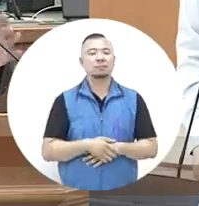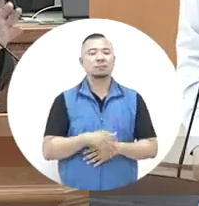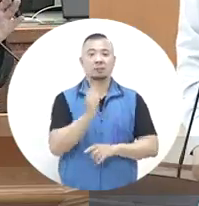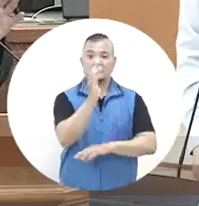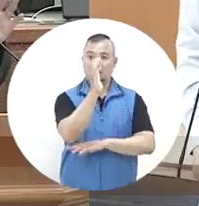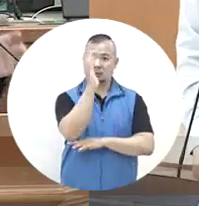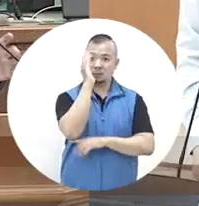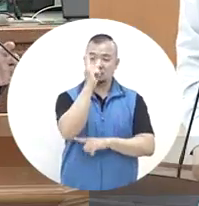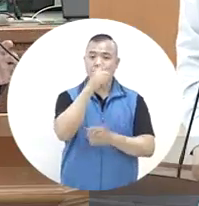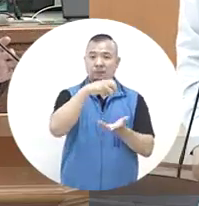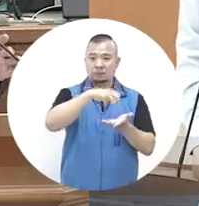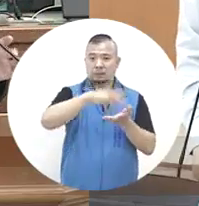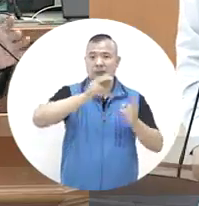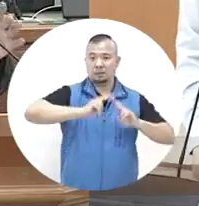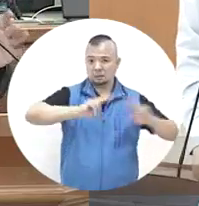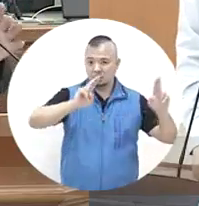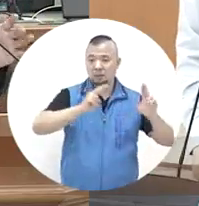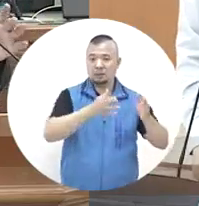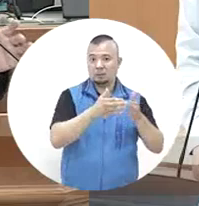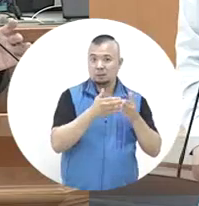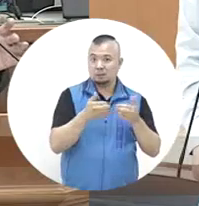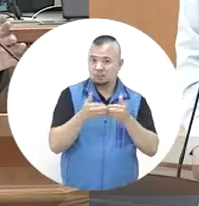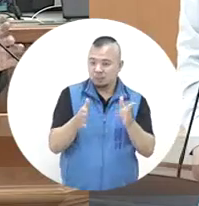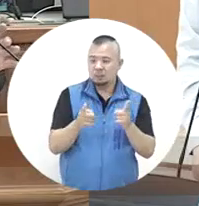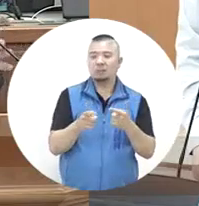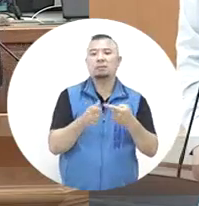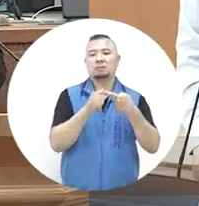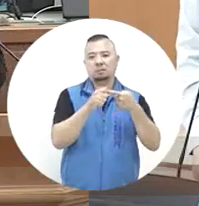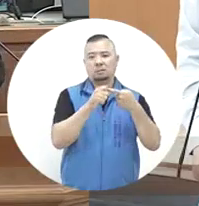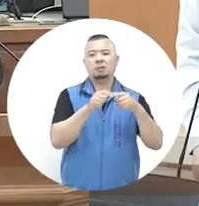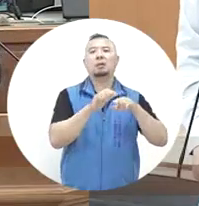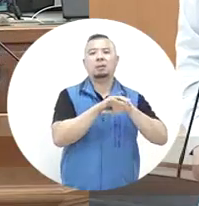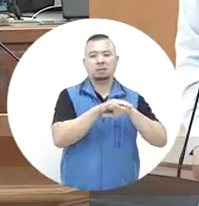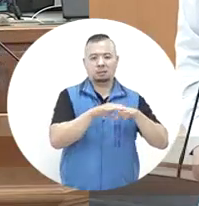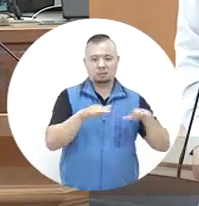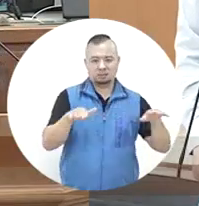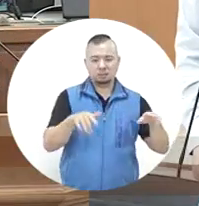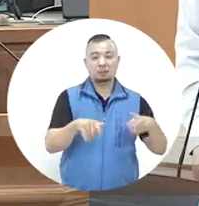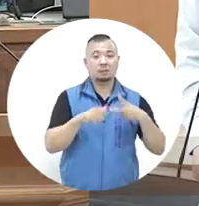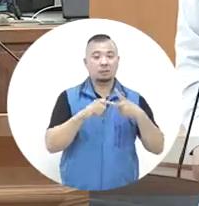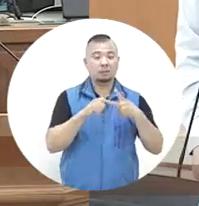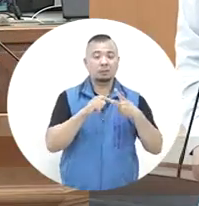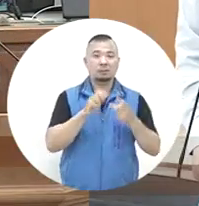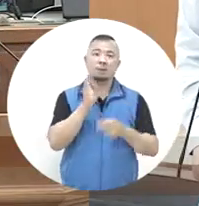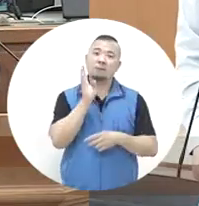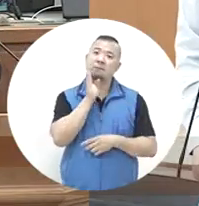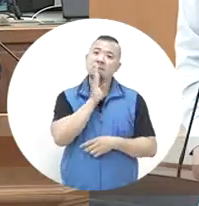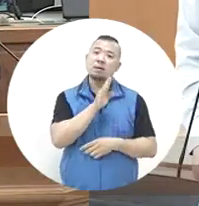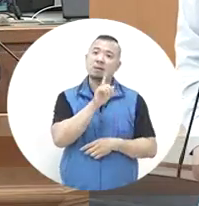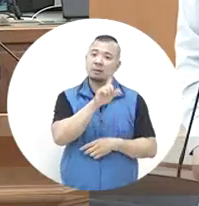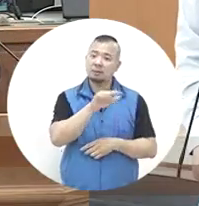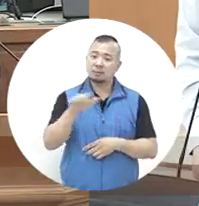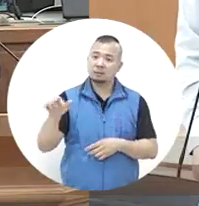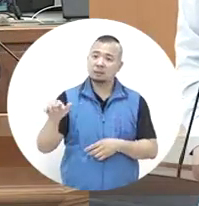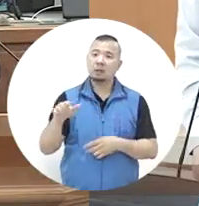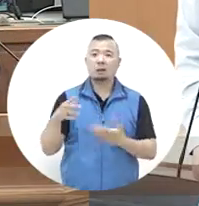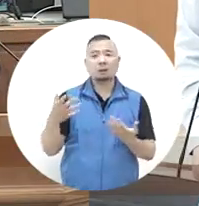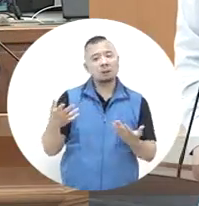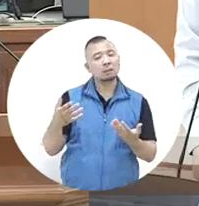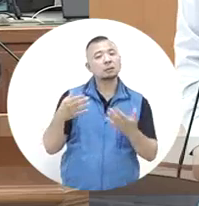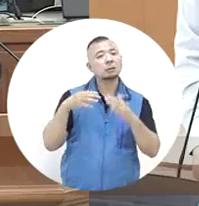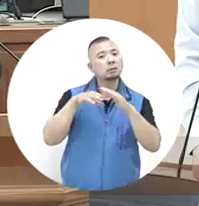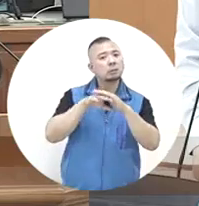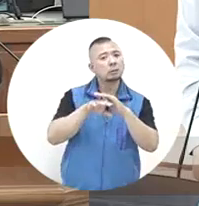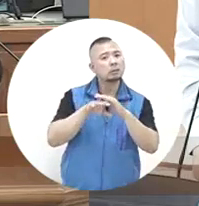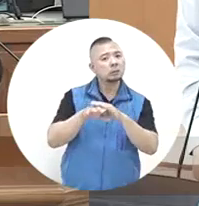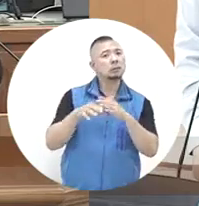其实有两个前提。第一个，核安一定要做好；第二个，核废料到底怎么样去处理它，要有